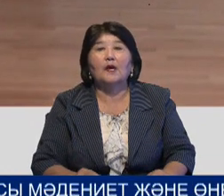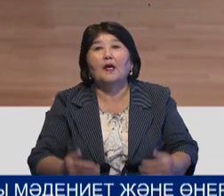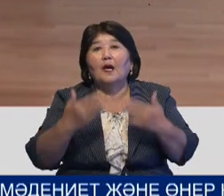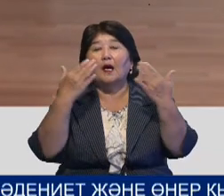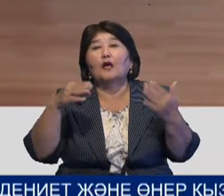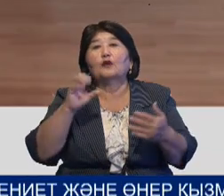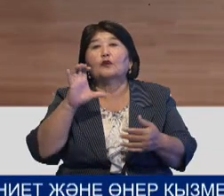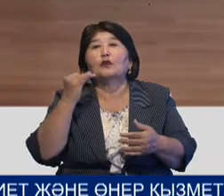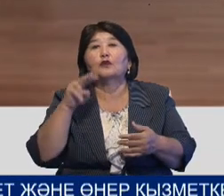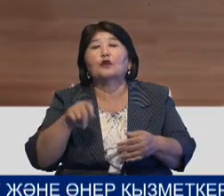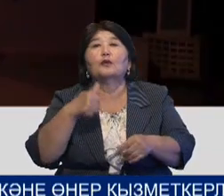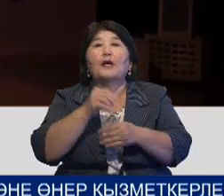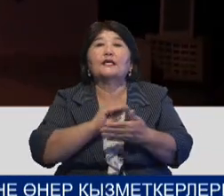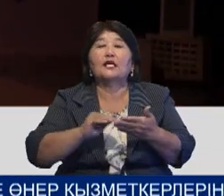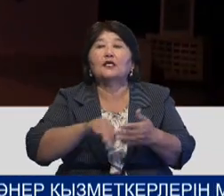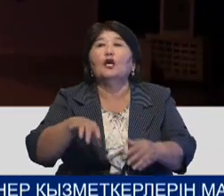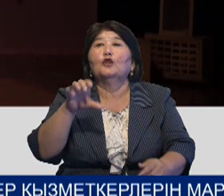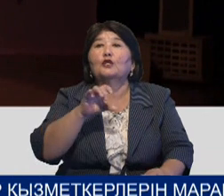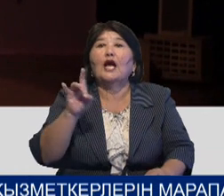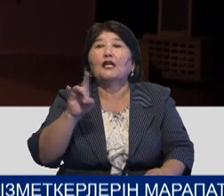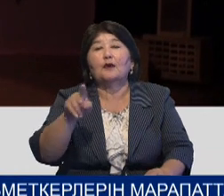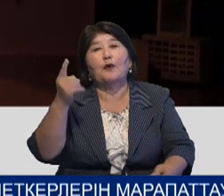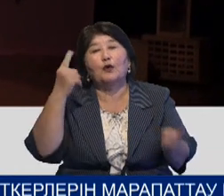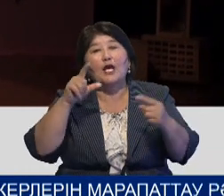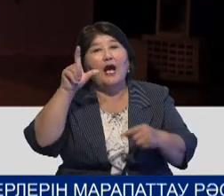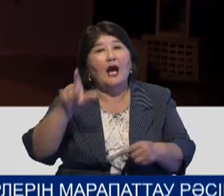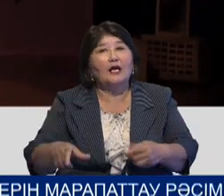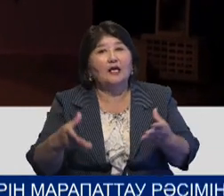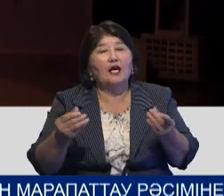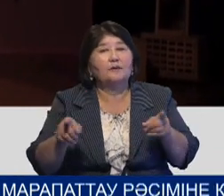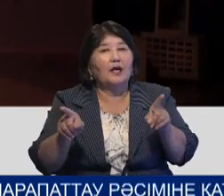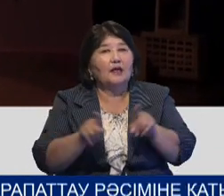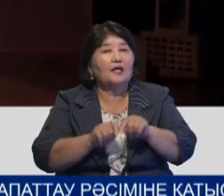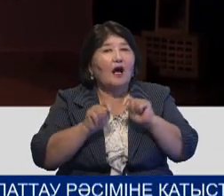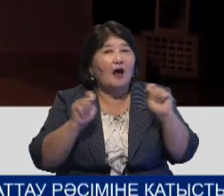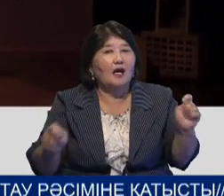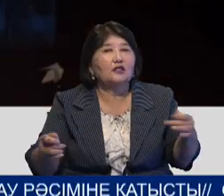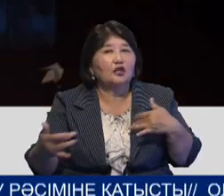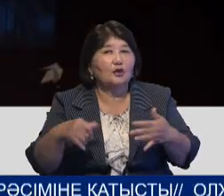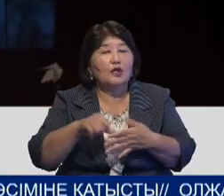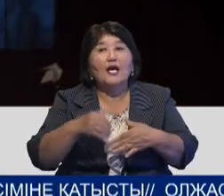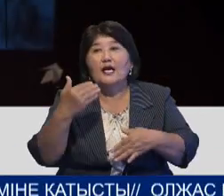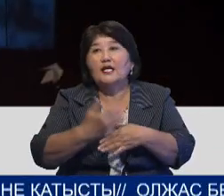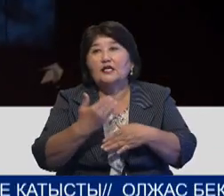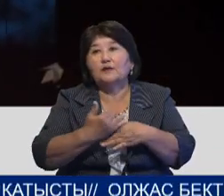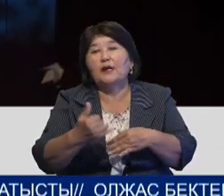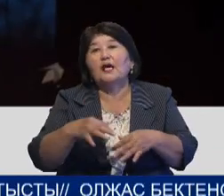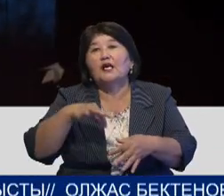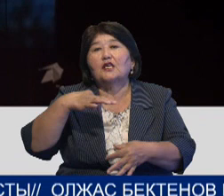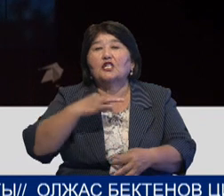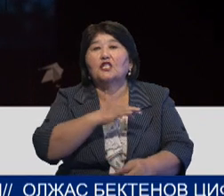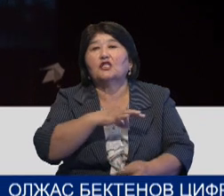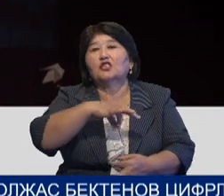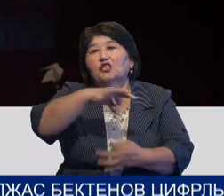Халықаралық Түрксой ұйымының бас хатшысы Сұлтан Раевтың бұл шығармасында адамгершіліктің аласарғаны ашып суреттеледі. Спектакль желісі жетім қыздың